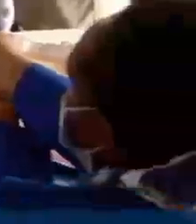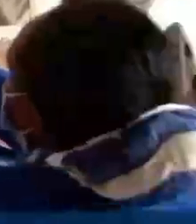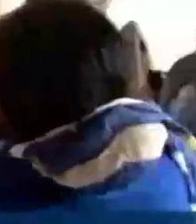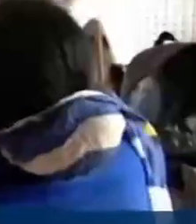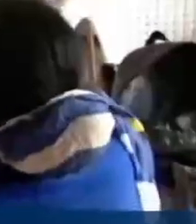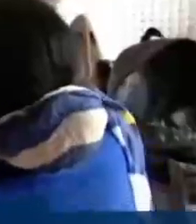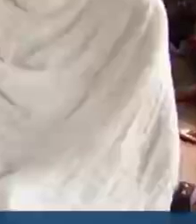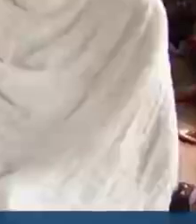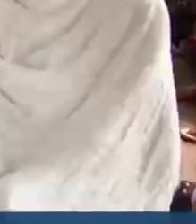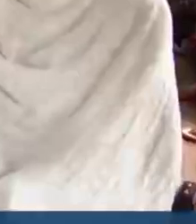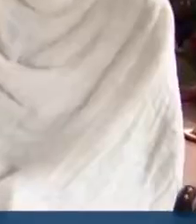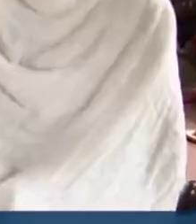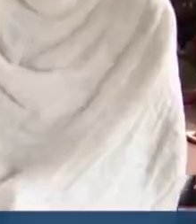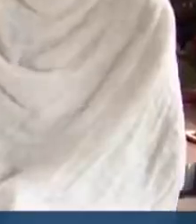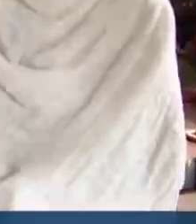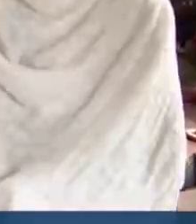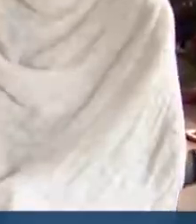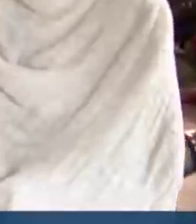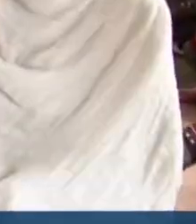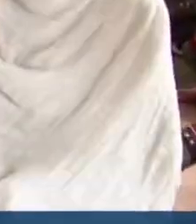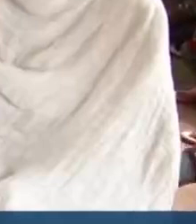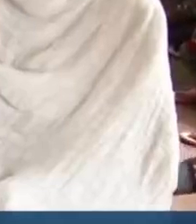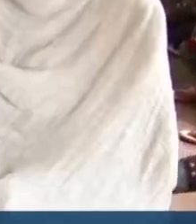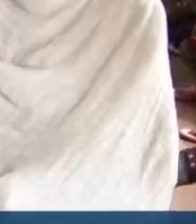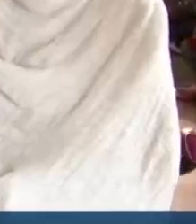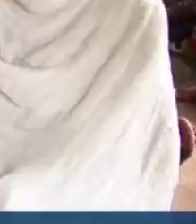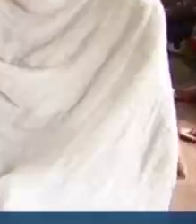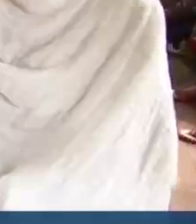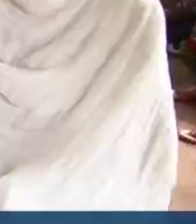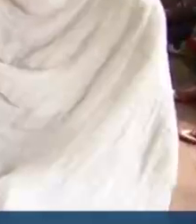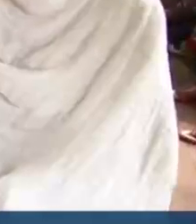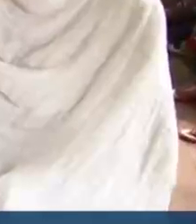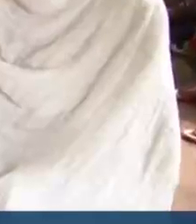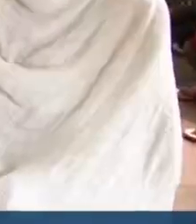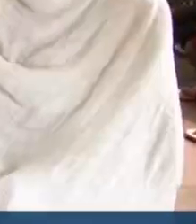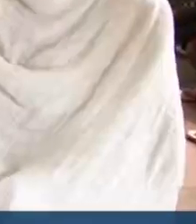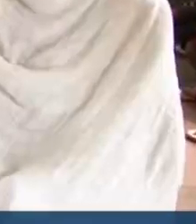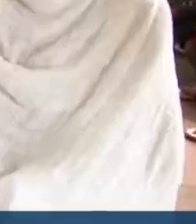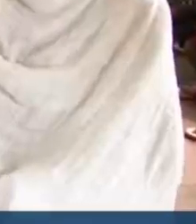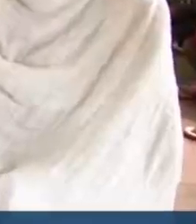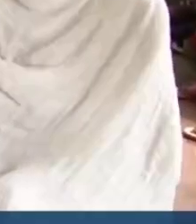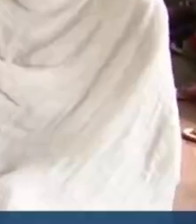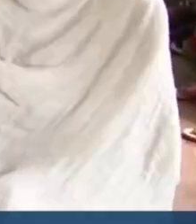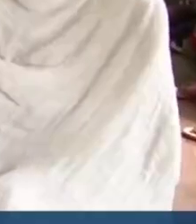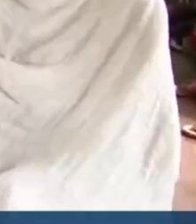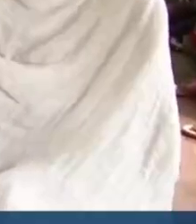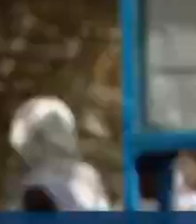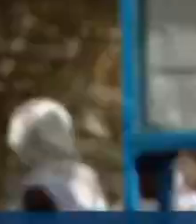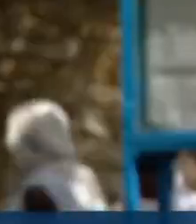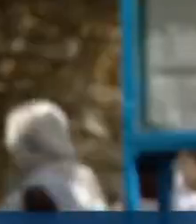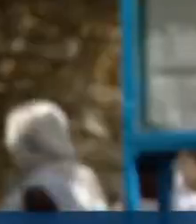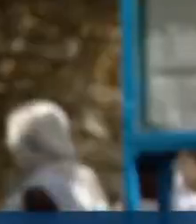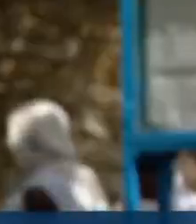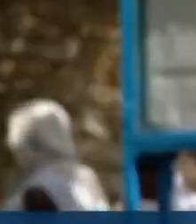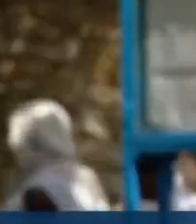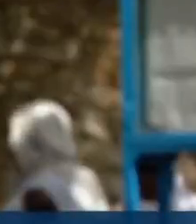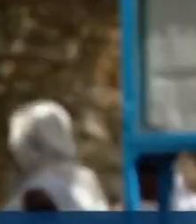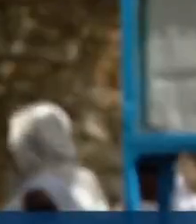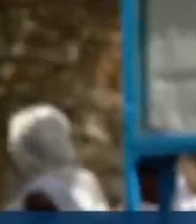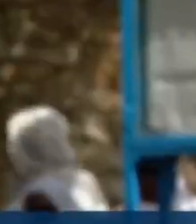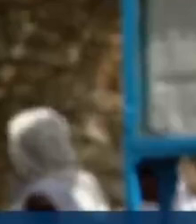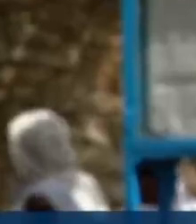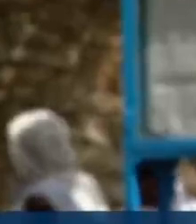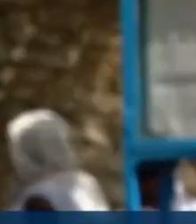606,000 ብር ሓገዝ ገንዘብ ገይሮም ኣለዉ። ናይቲ ዕድል ተጠቀምቲ ዝኾኑ ድማ ንዝተገበረሎም ሓገዝ ኣመስጊኖም። ተመስገን ንበልዕ